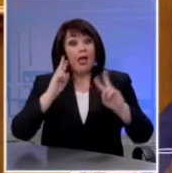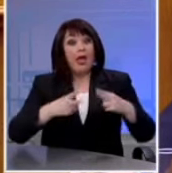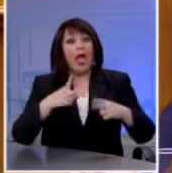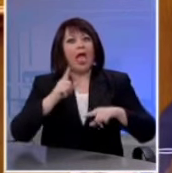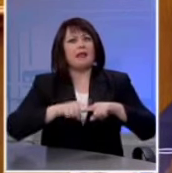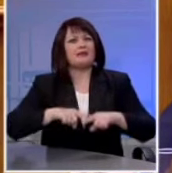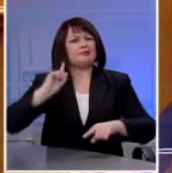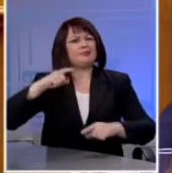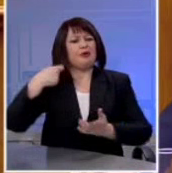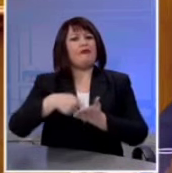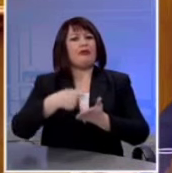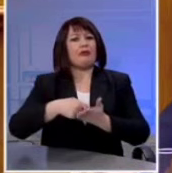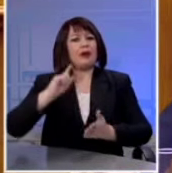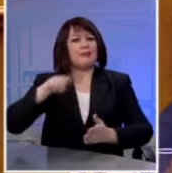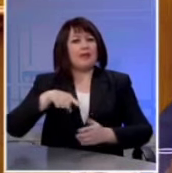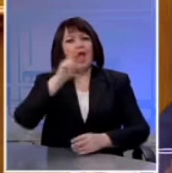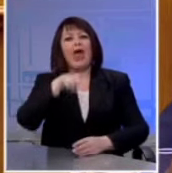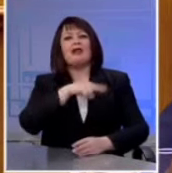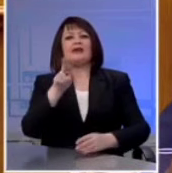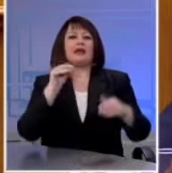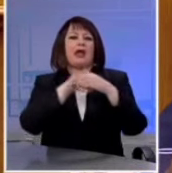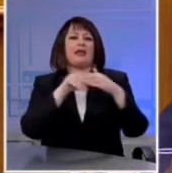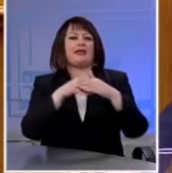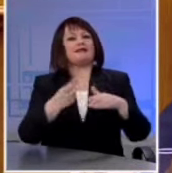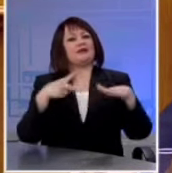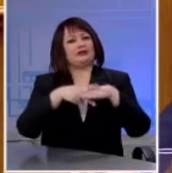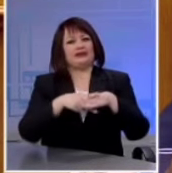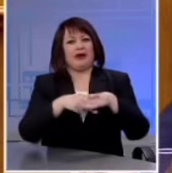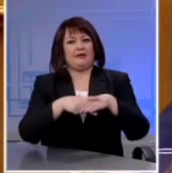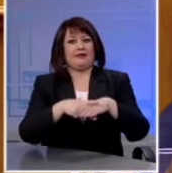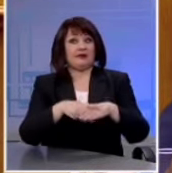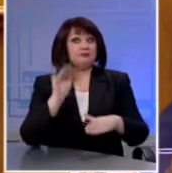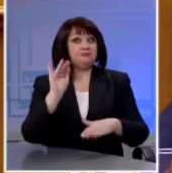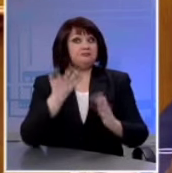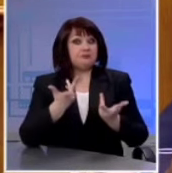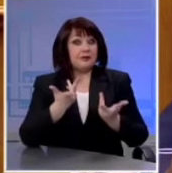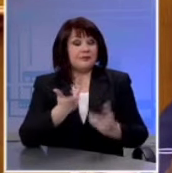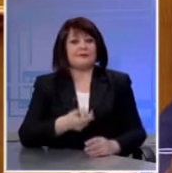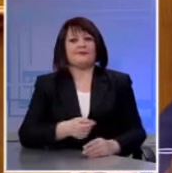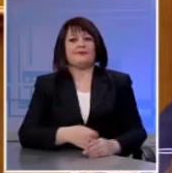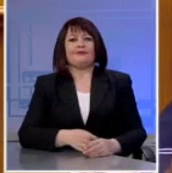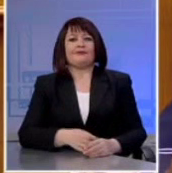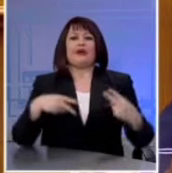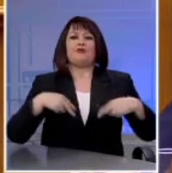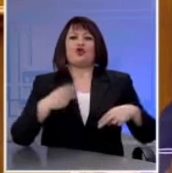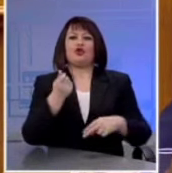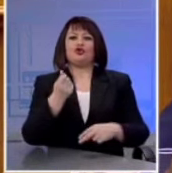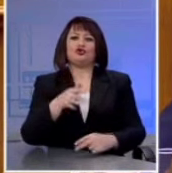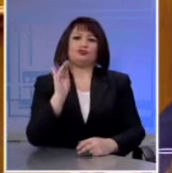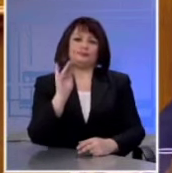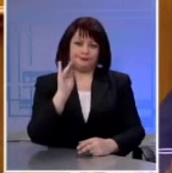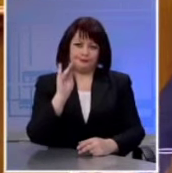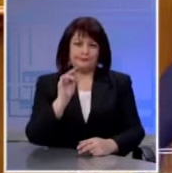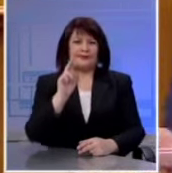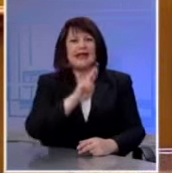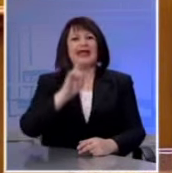φοροφυγάδων με καταθέσεις στην Ελβετία. Παρά την σαφή πρόσκληση του Υπουργού Οικονομικών του Κρατηδίου της